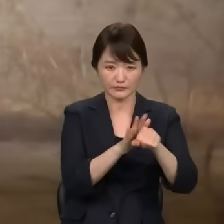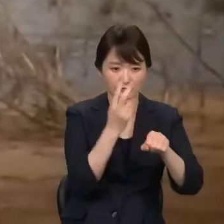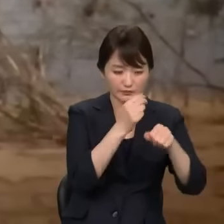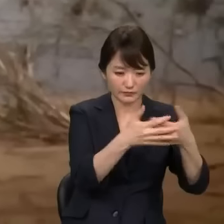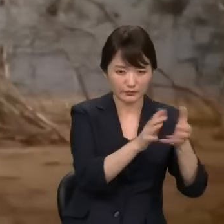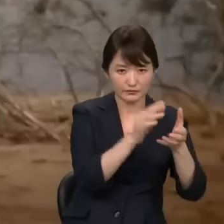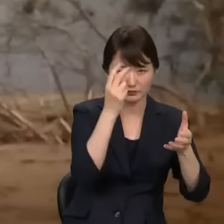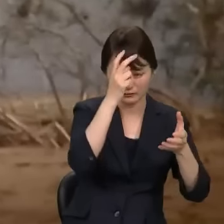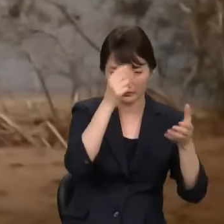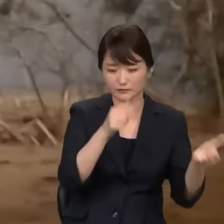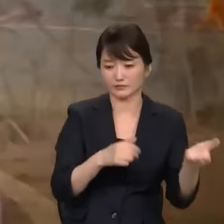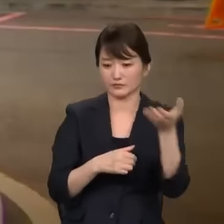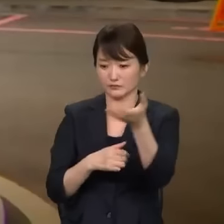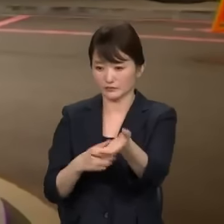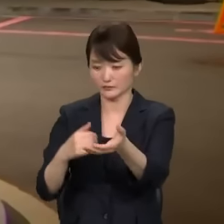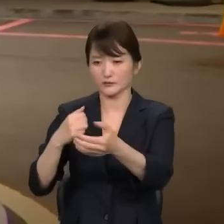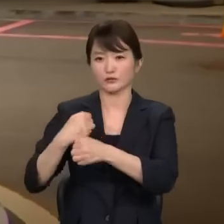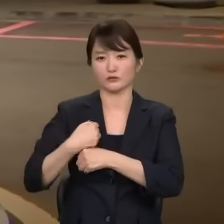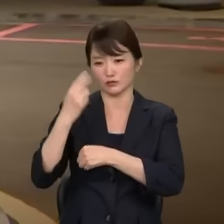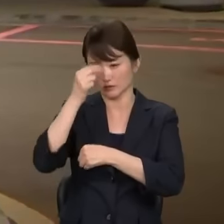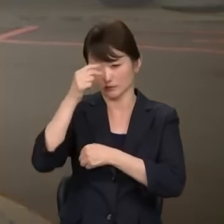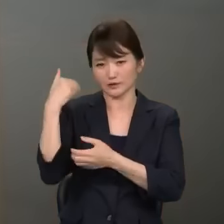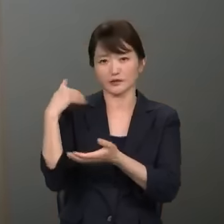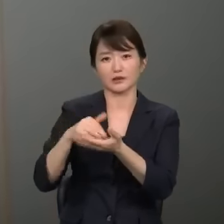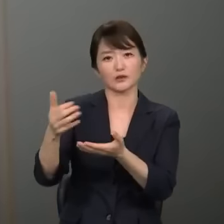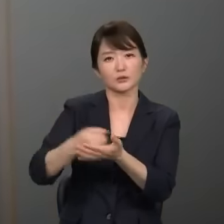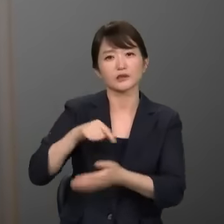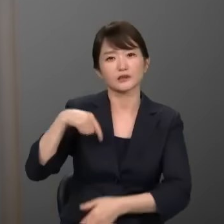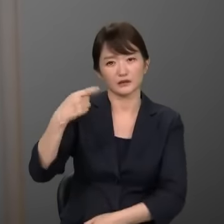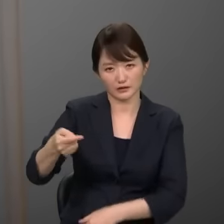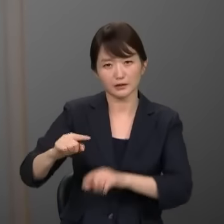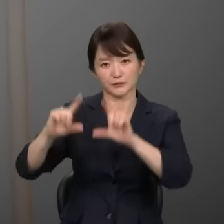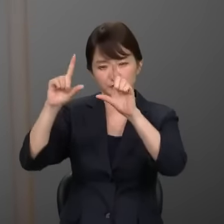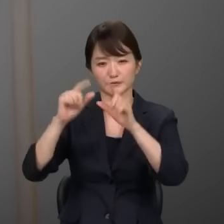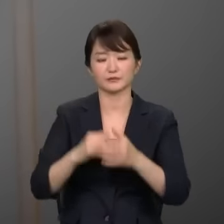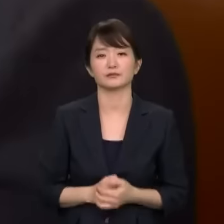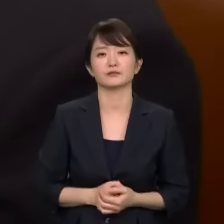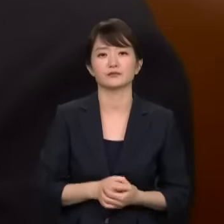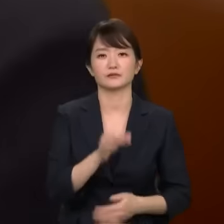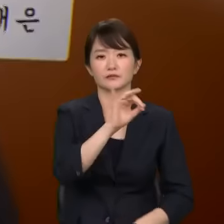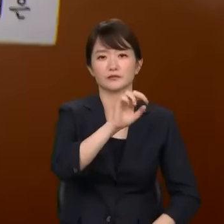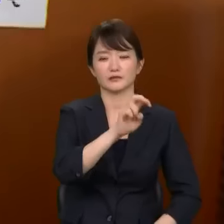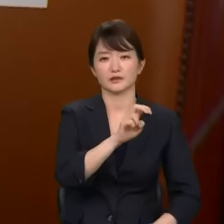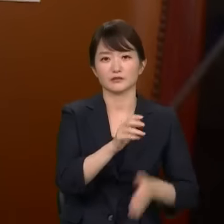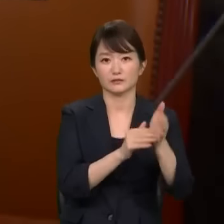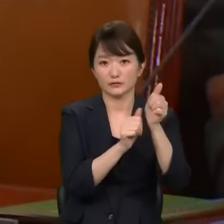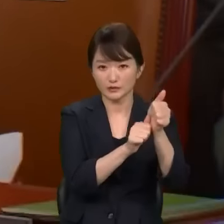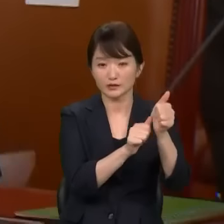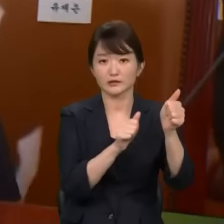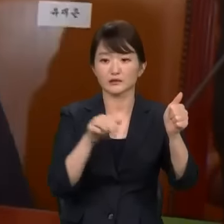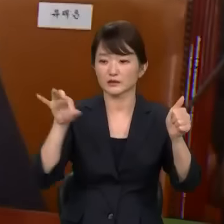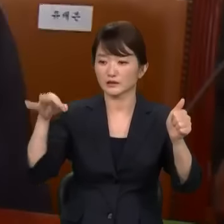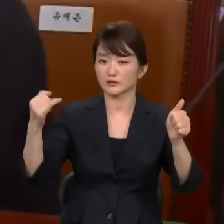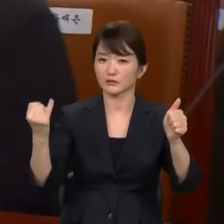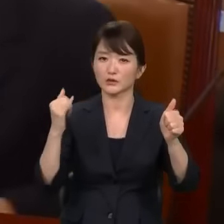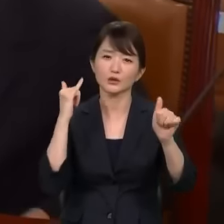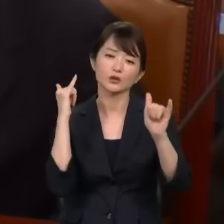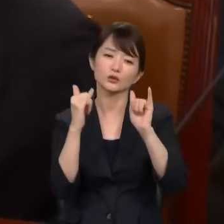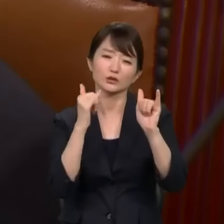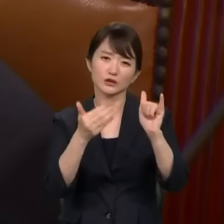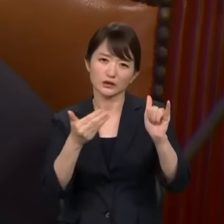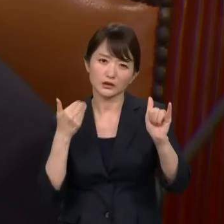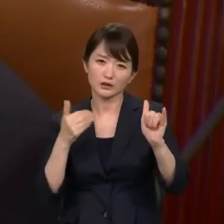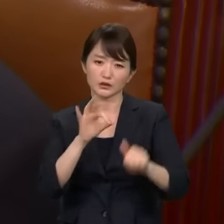넘긴 사건을 군검찰이 회수해온 바로 다음 날입니다. 임 전 비서관은 이날 김 의원과 통화하기 전 유재은